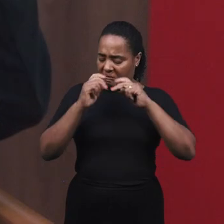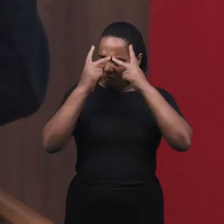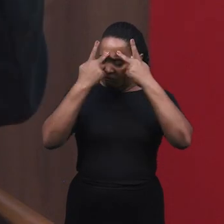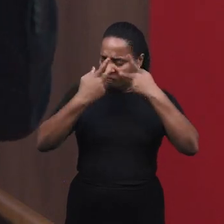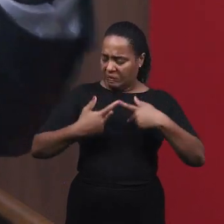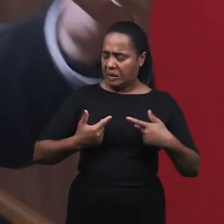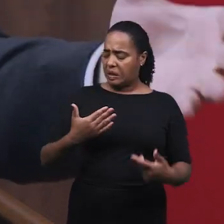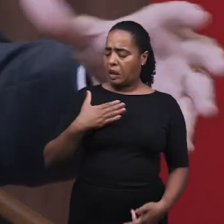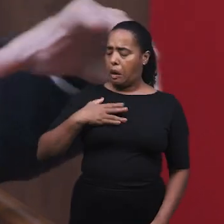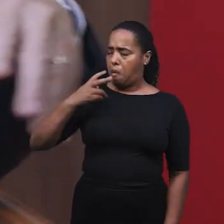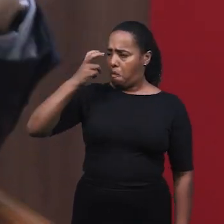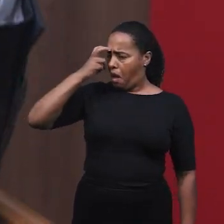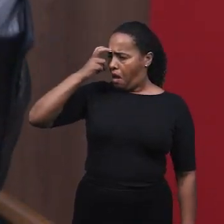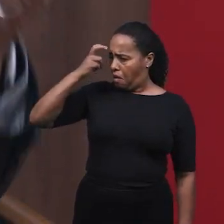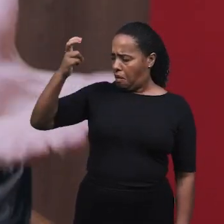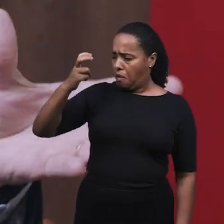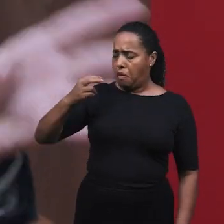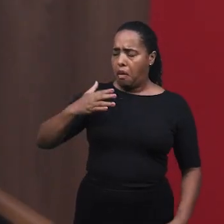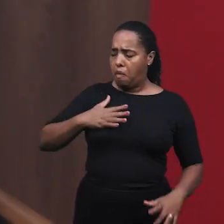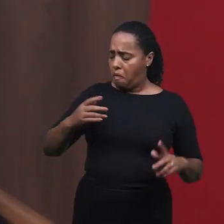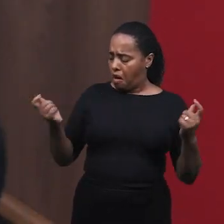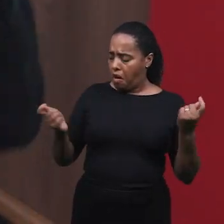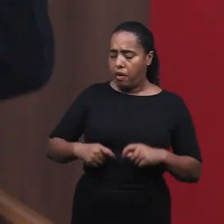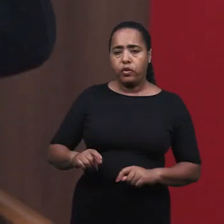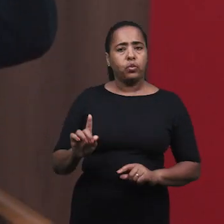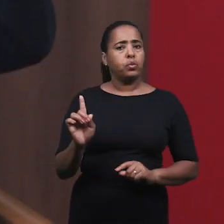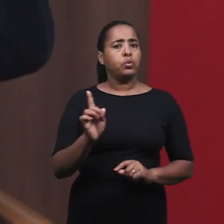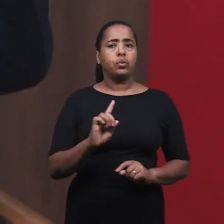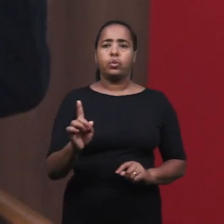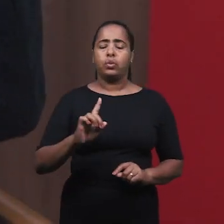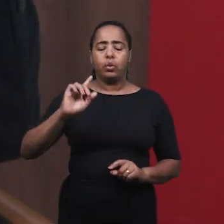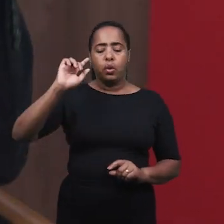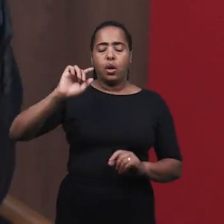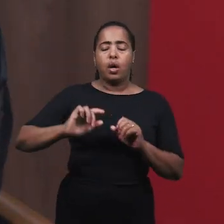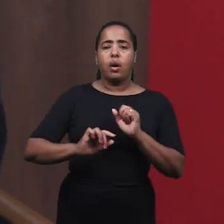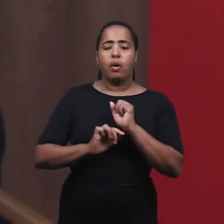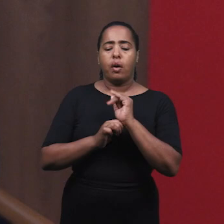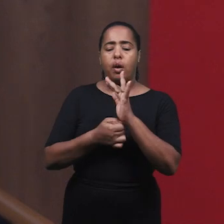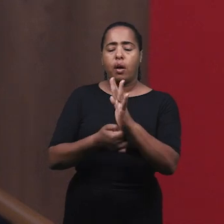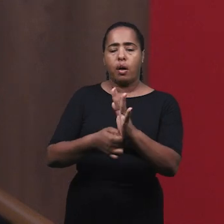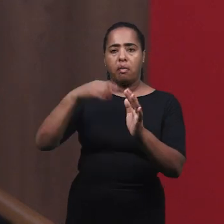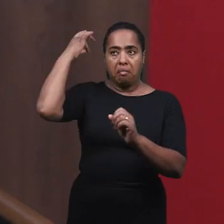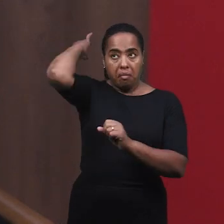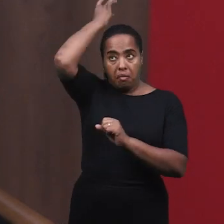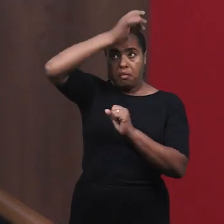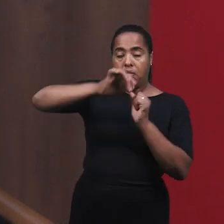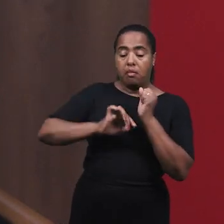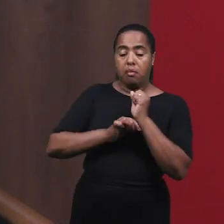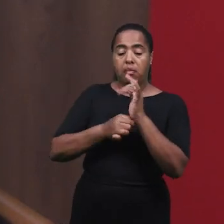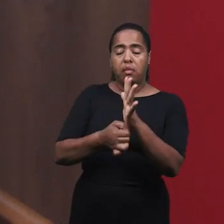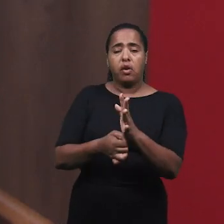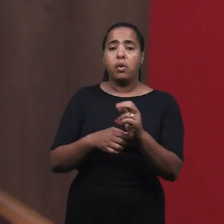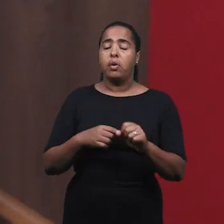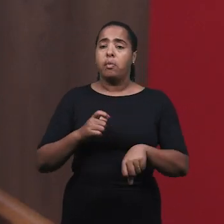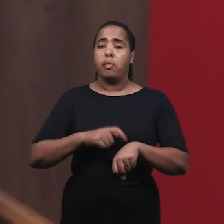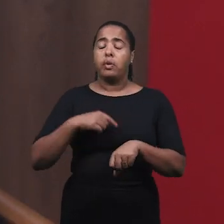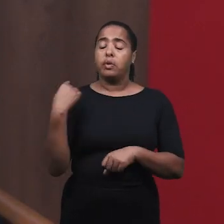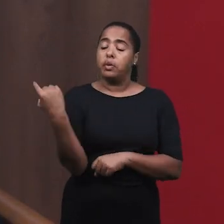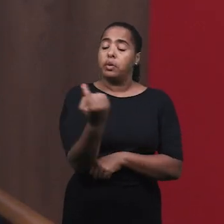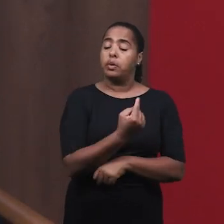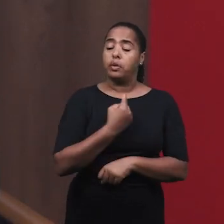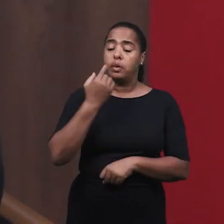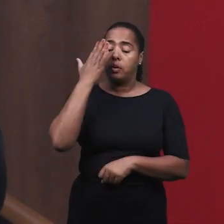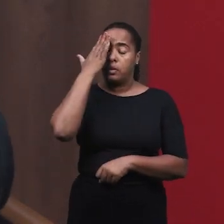il ne suffit pas un effort humain, ma culture, ma capacité, non, c'est une révélation du Saint-Esprit. Quand nous